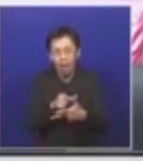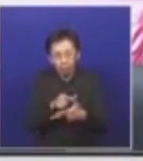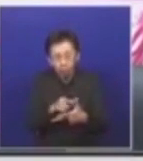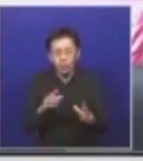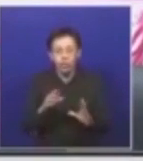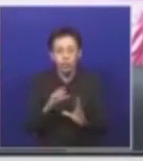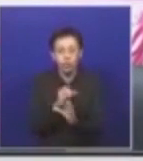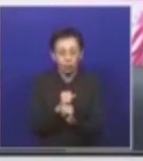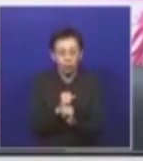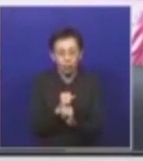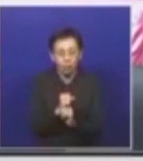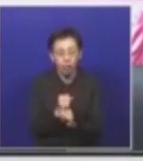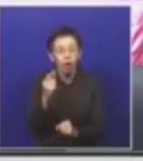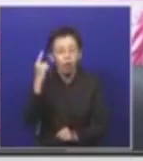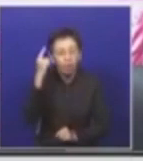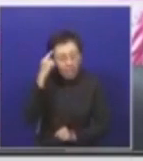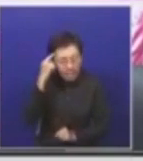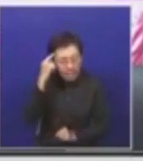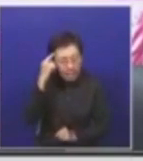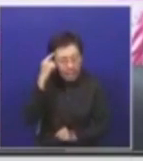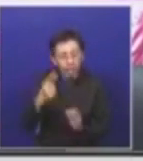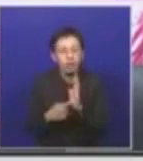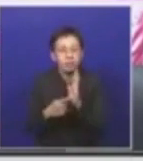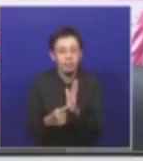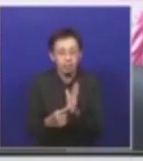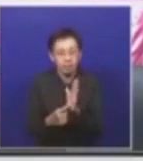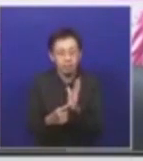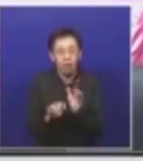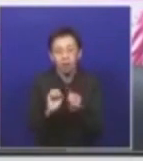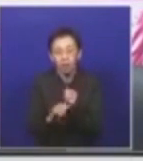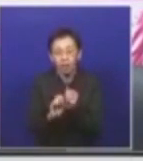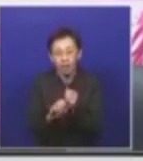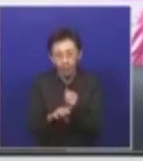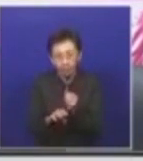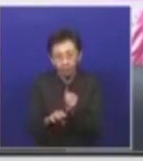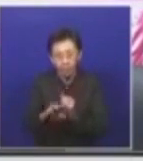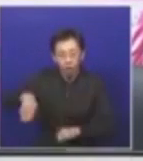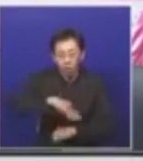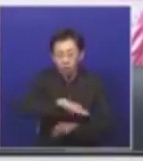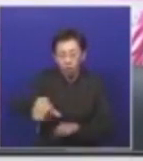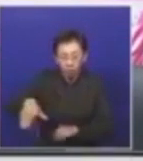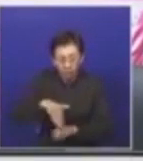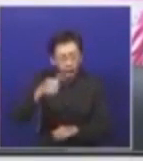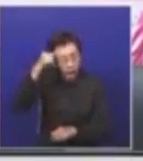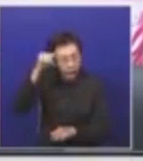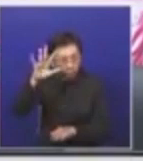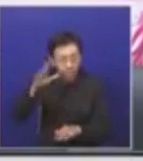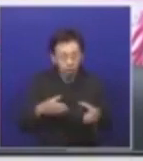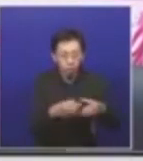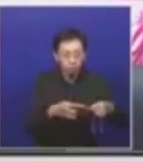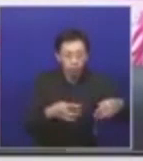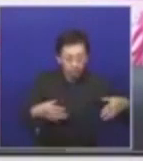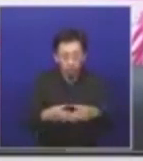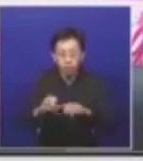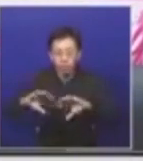รุปความคิดความอ่านข้อเสนอแนะของเพื่อน5วันที่ผ่านมาไม่ว่าจะเป็นฝ่ายค้านฝ่ายรัฐ